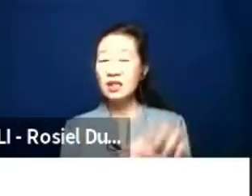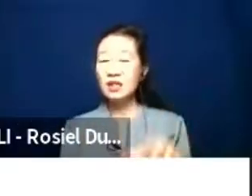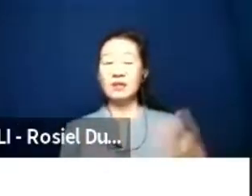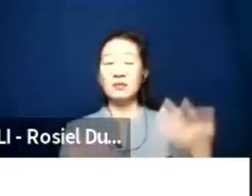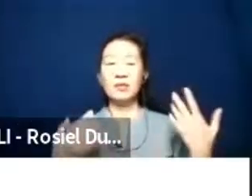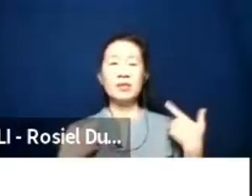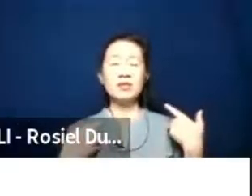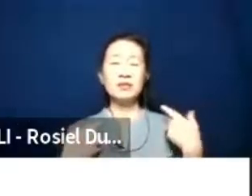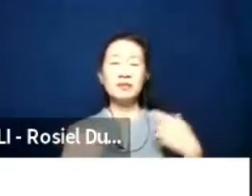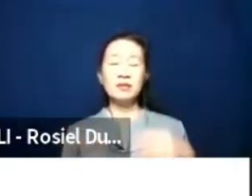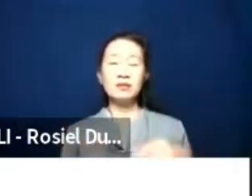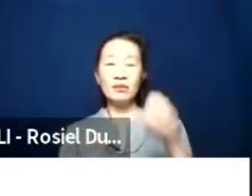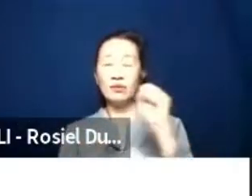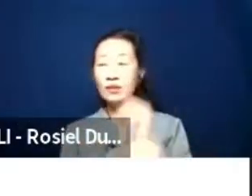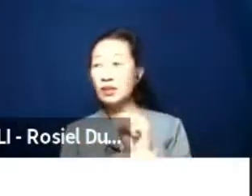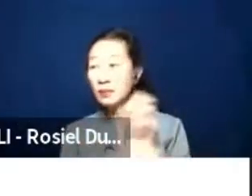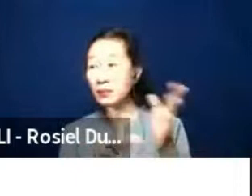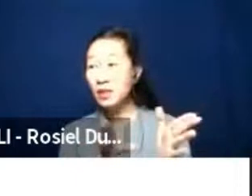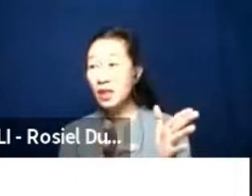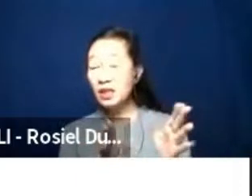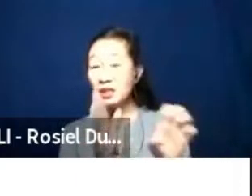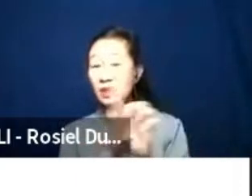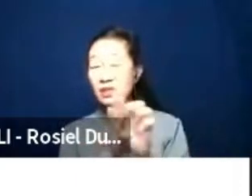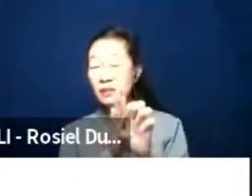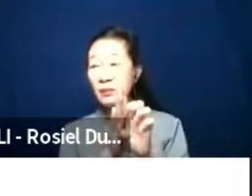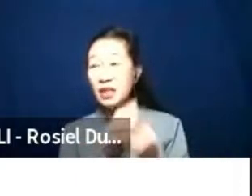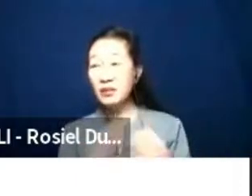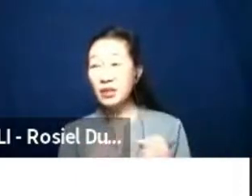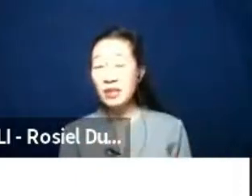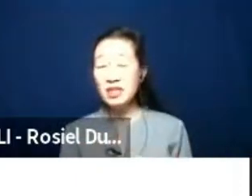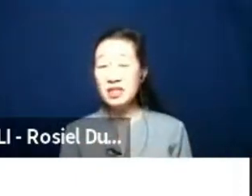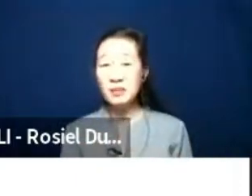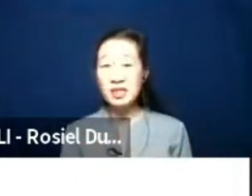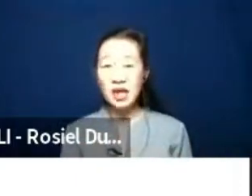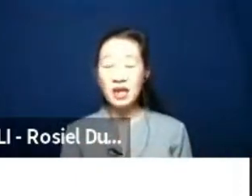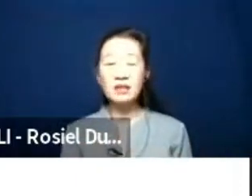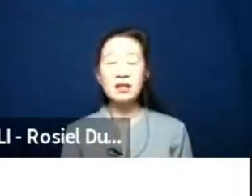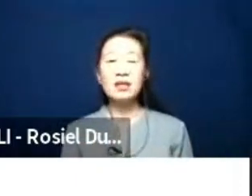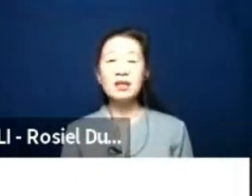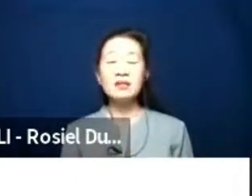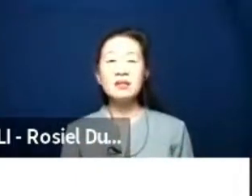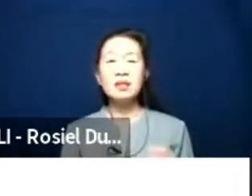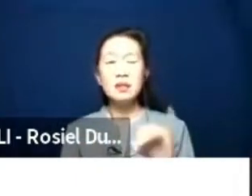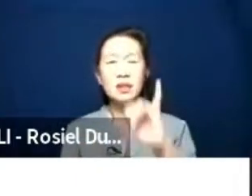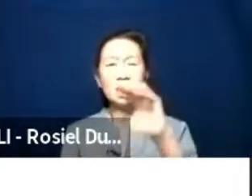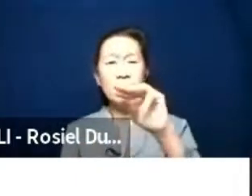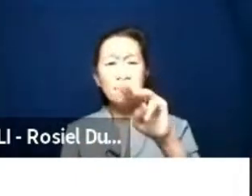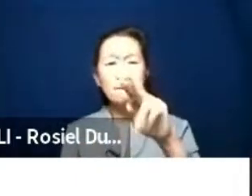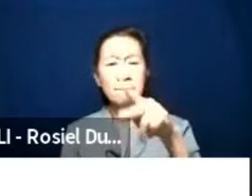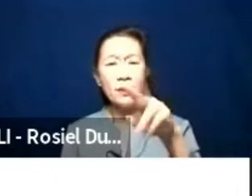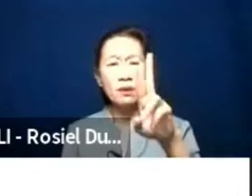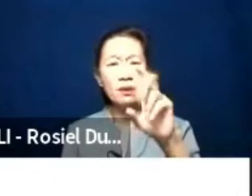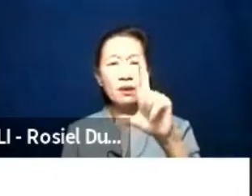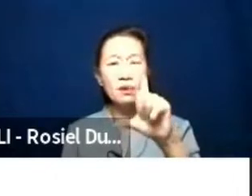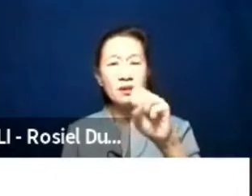work readiness. Examples ng basic work behaviors. Impulse control. Paano siya